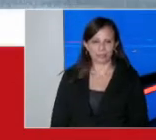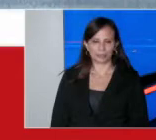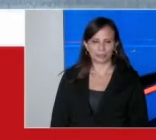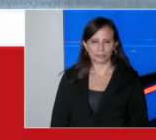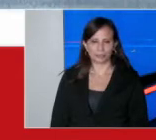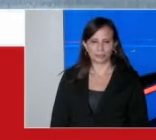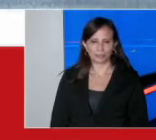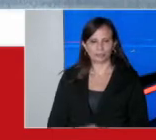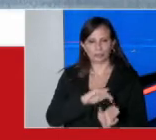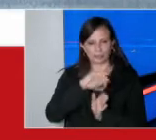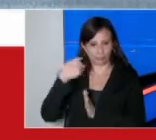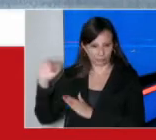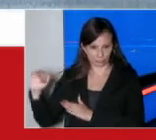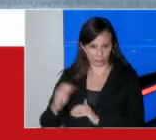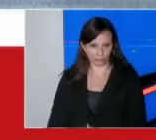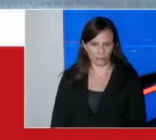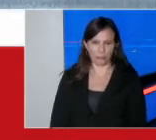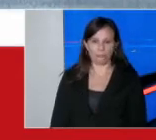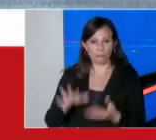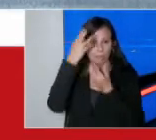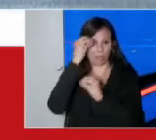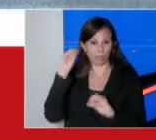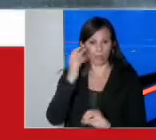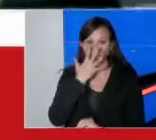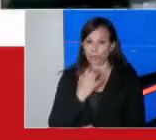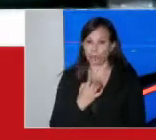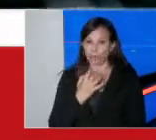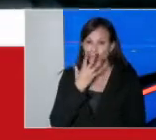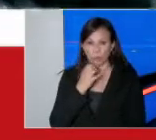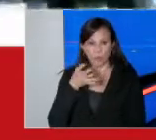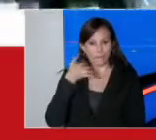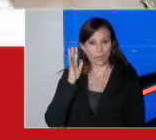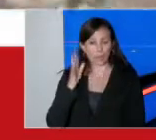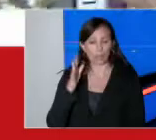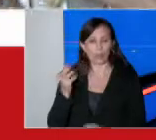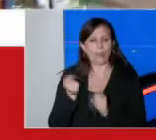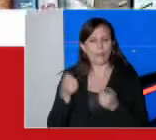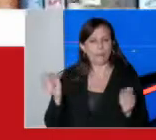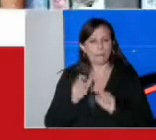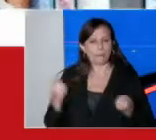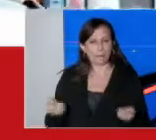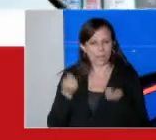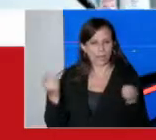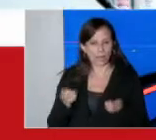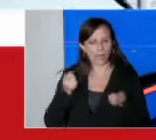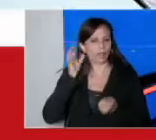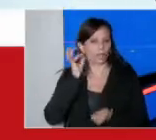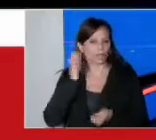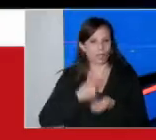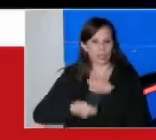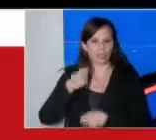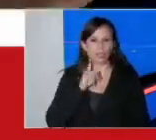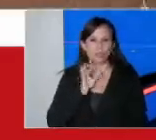טוב, עכשיו הודעה עצובה. עצובה מאוד אפילו. הפרסומאית ואשת העסקים יפית גרינברג,